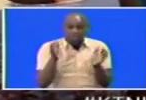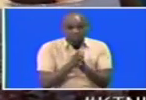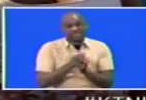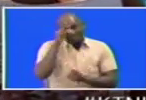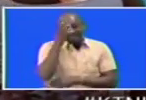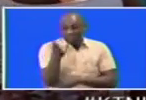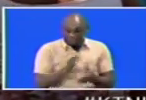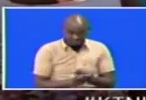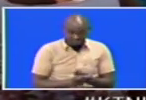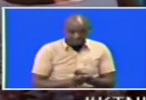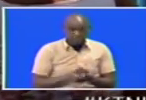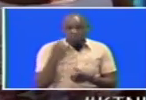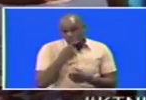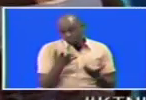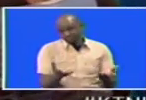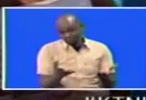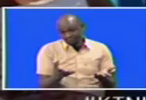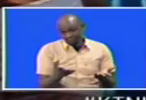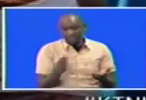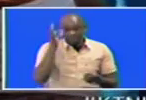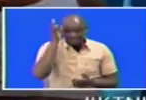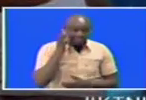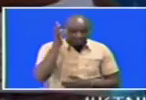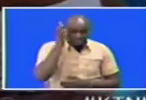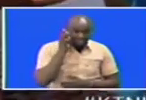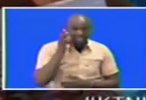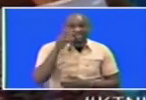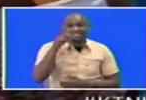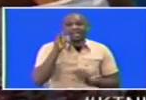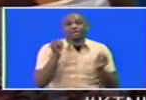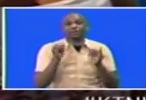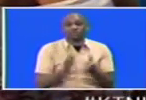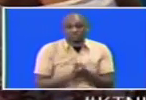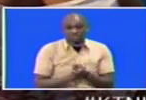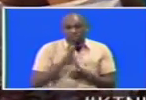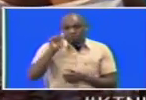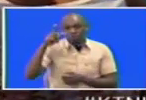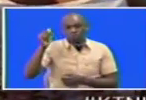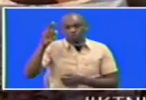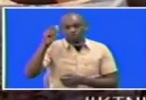sasa ambaye ni Salim Vuria. Francis Mtelaki, KTN News, Ukunda, Kwale.